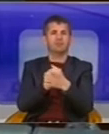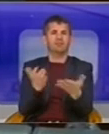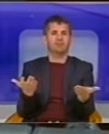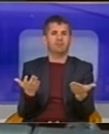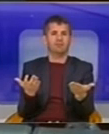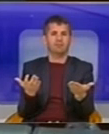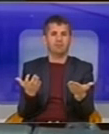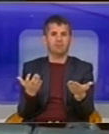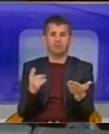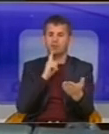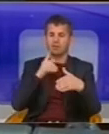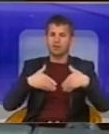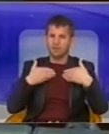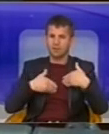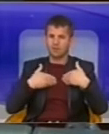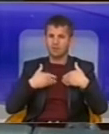mirë që për të rinjët të